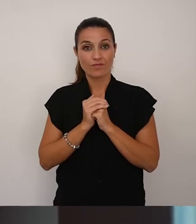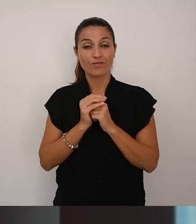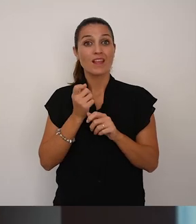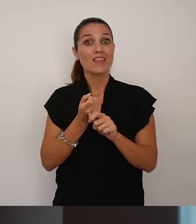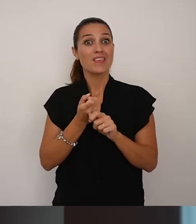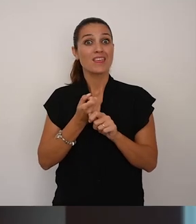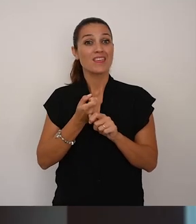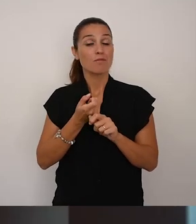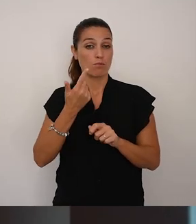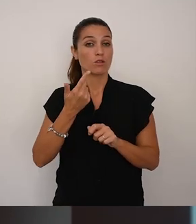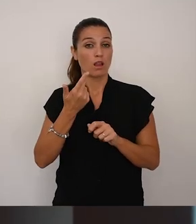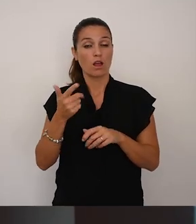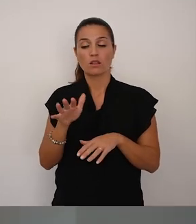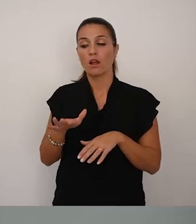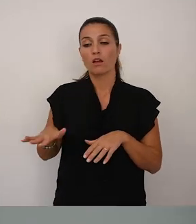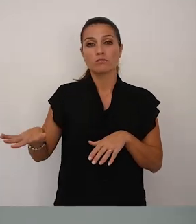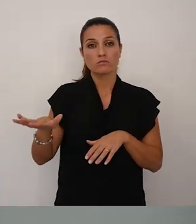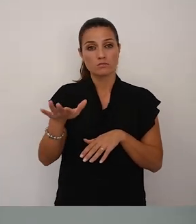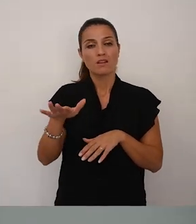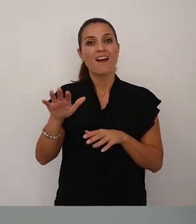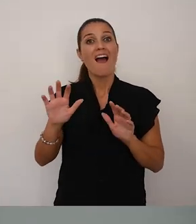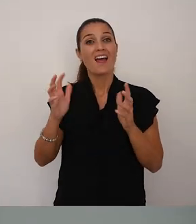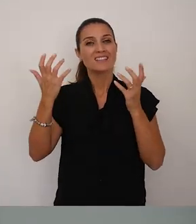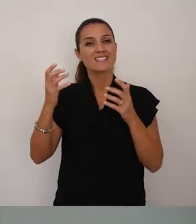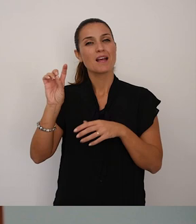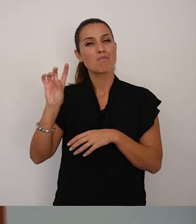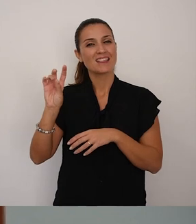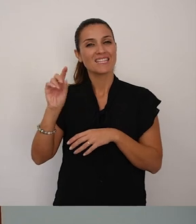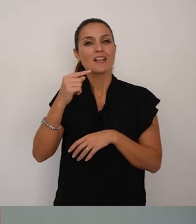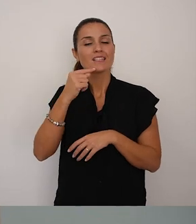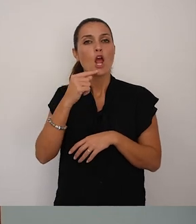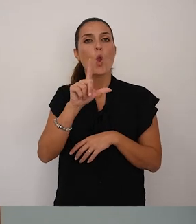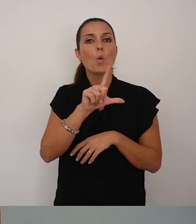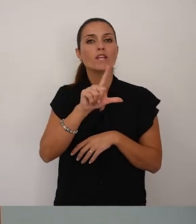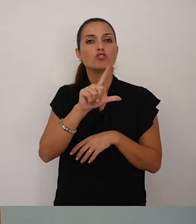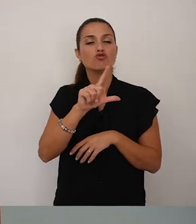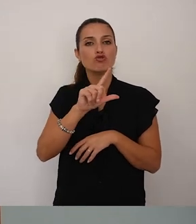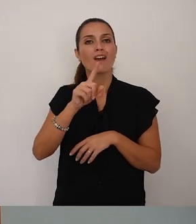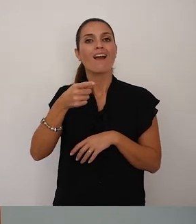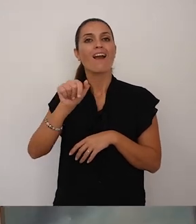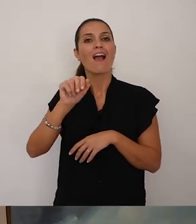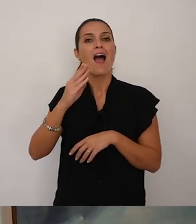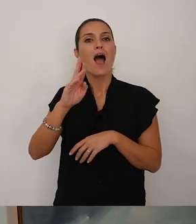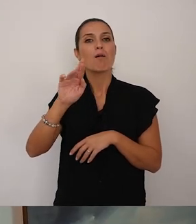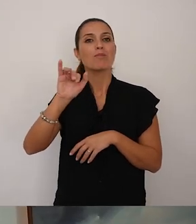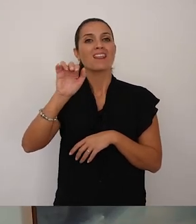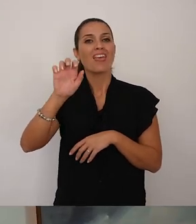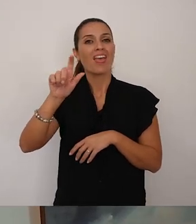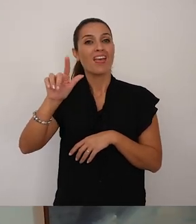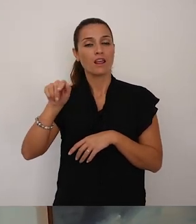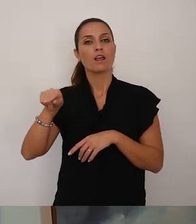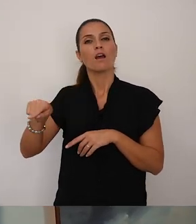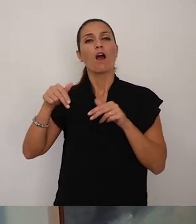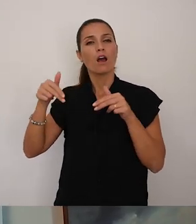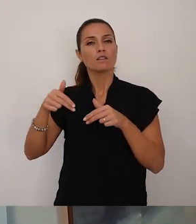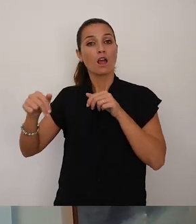Importante è l'ala del museo dedicata al talentuoso artista matinese Luigi Gabrieli, per tanti anni dirigente dell'Istituto